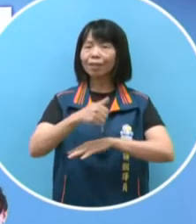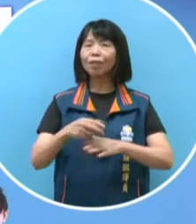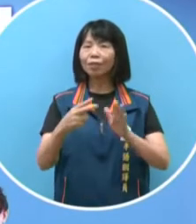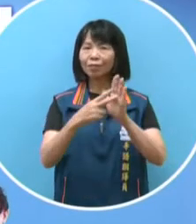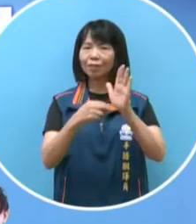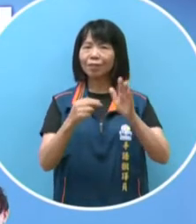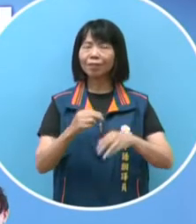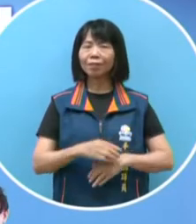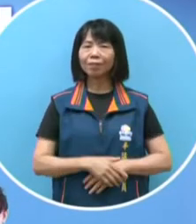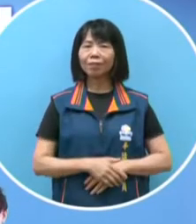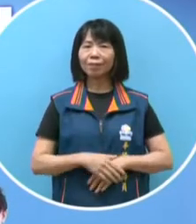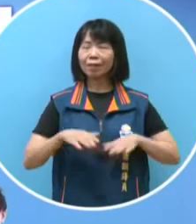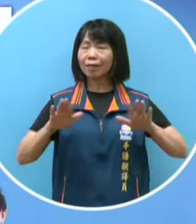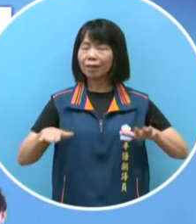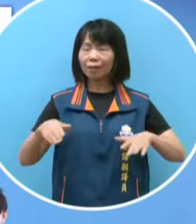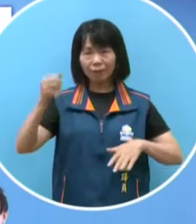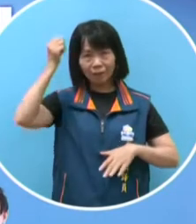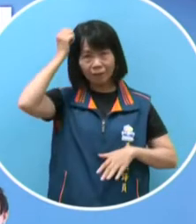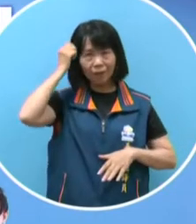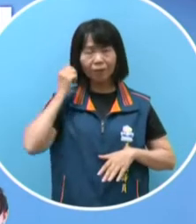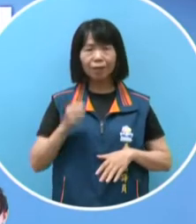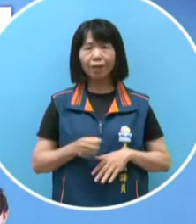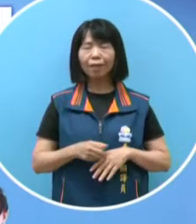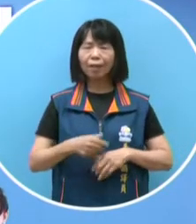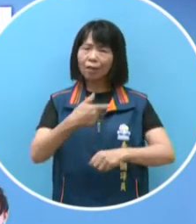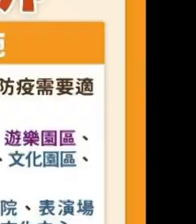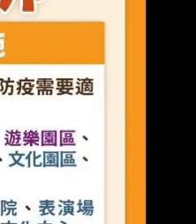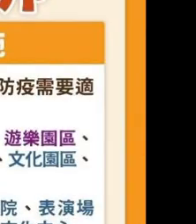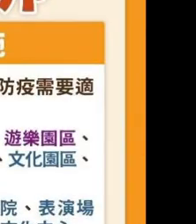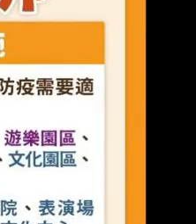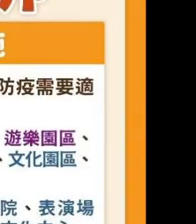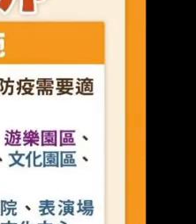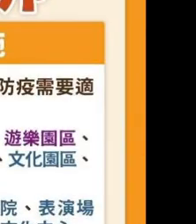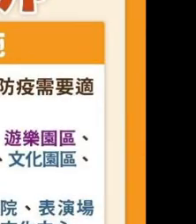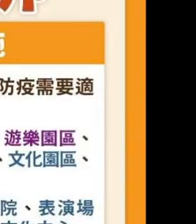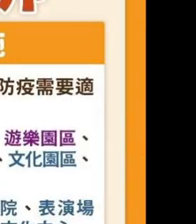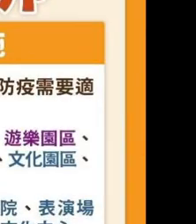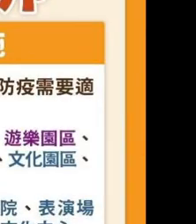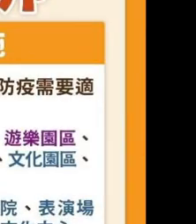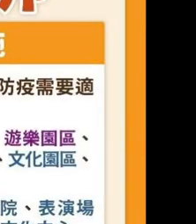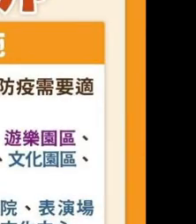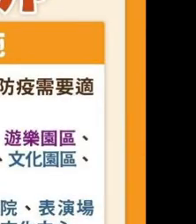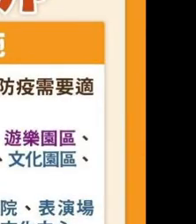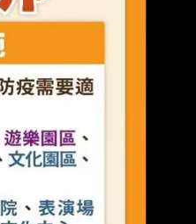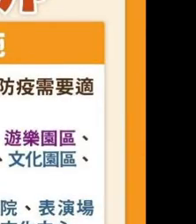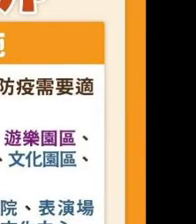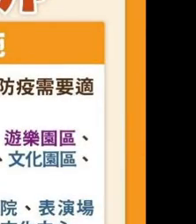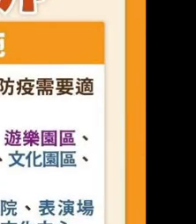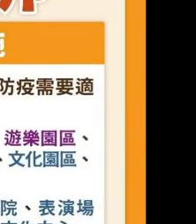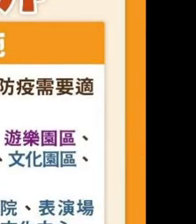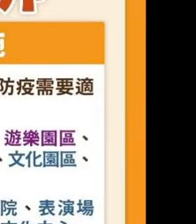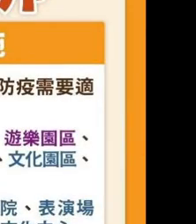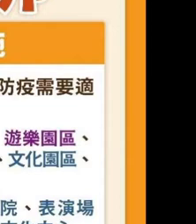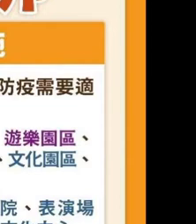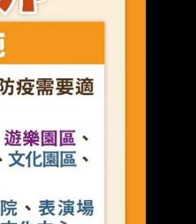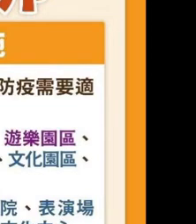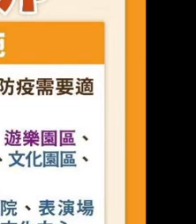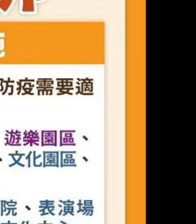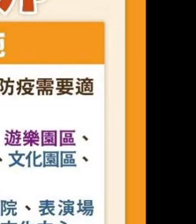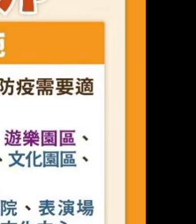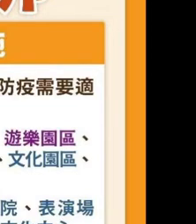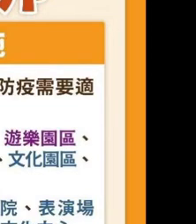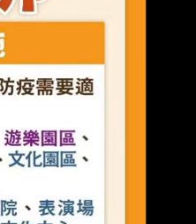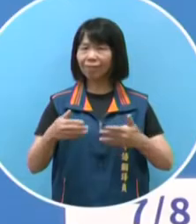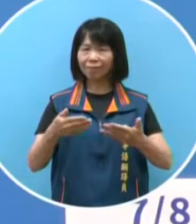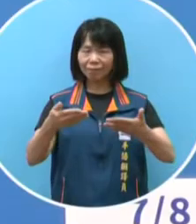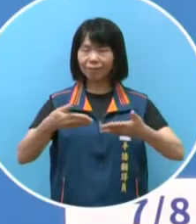义华、卫生局长朱家祥对于全国三级警戒将从7月12号再度延长到26号，并且部分管制将松